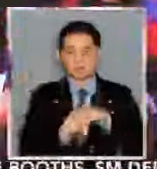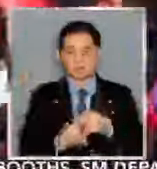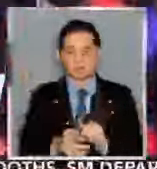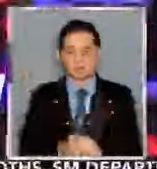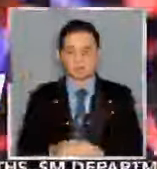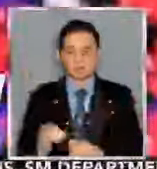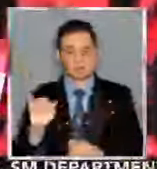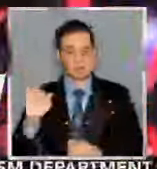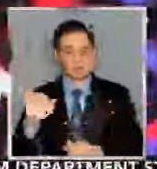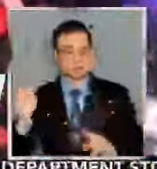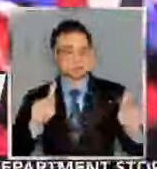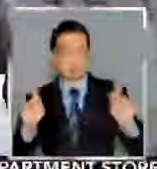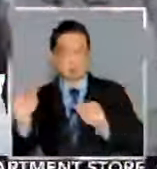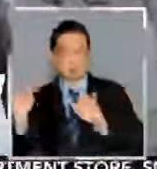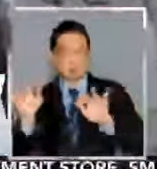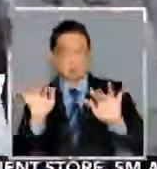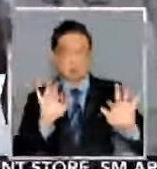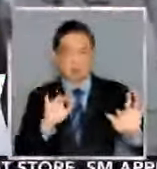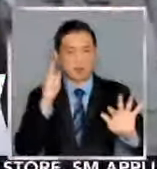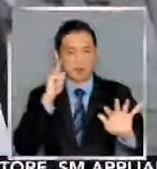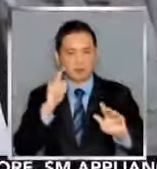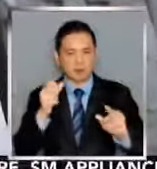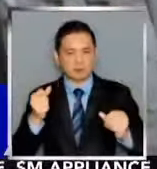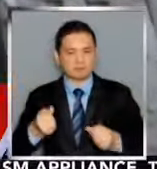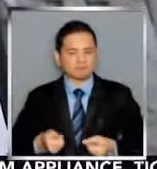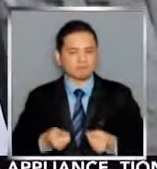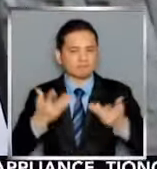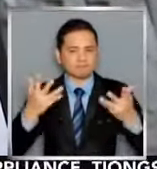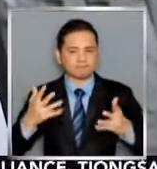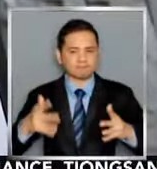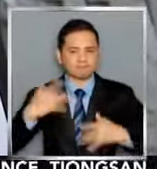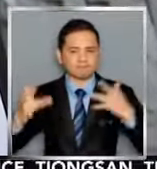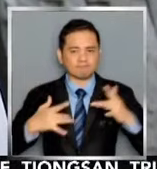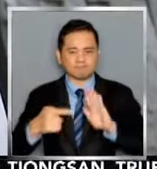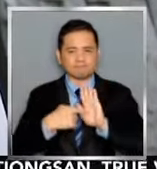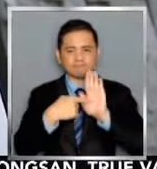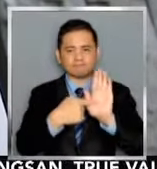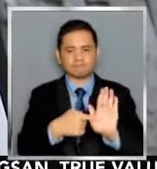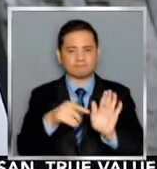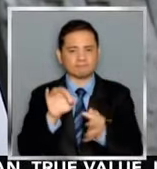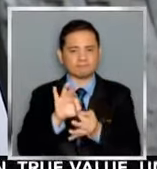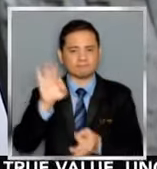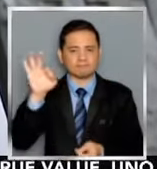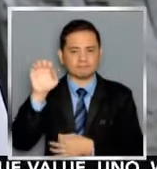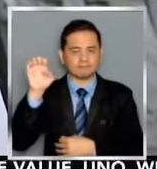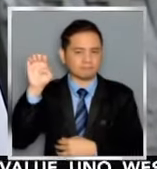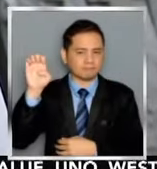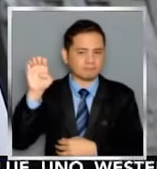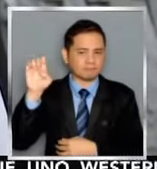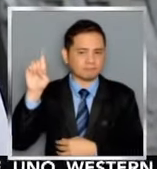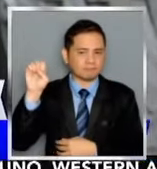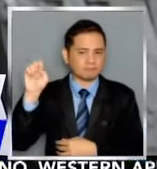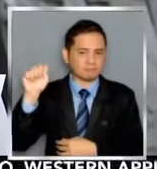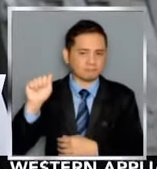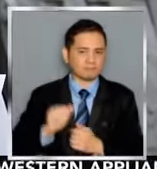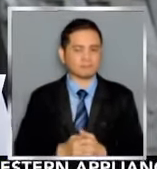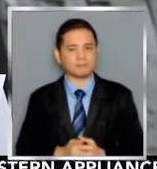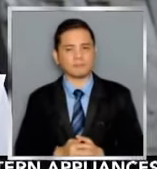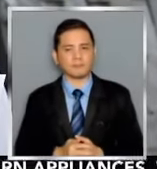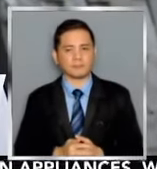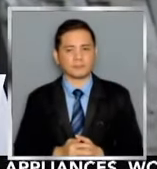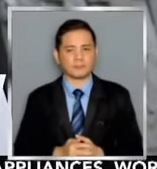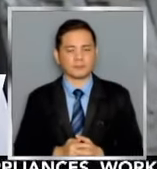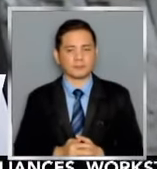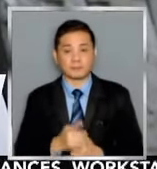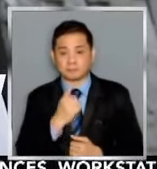EDSA. Ang mahalaga ang learning po doon is that kung ang mga tao nagkakaisa para sa isang layunin,